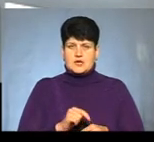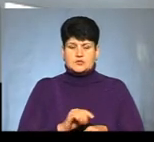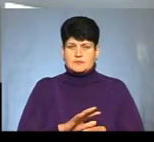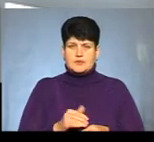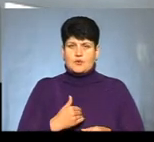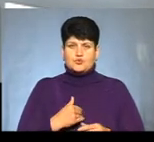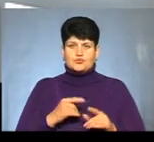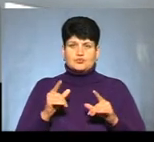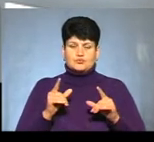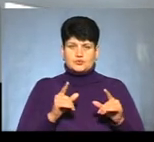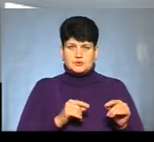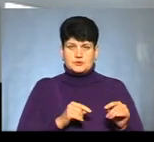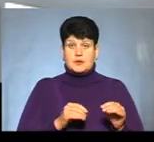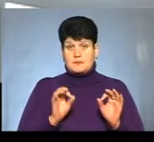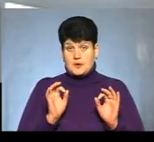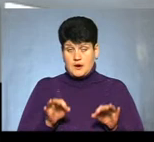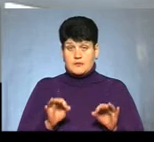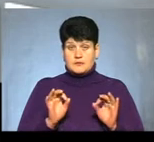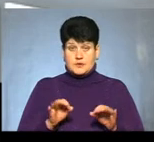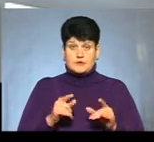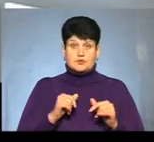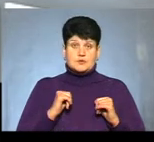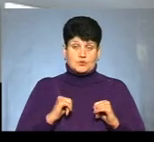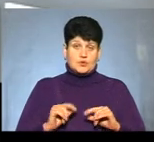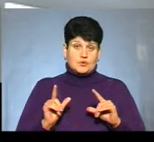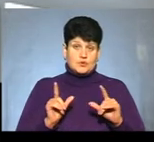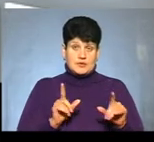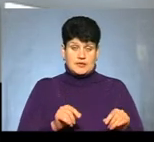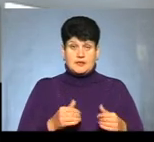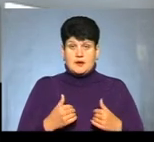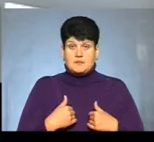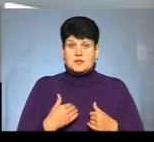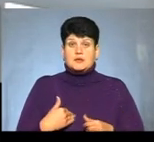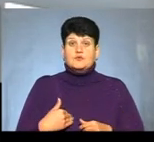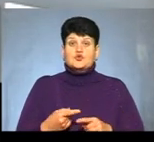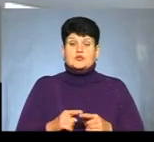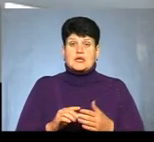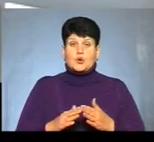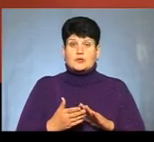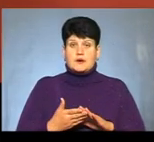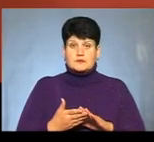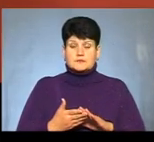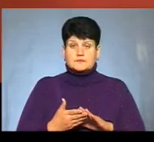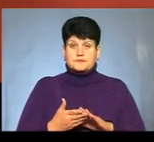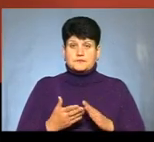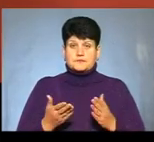не займати, бо я хочу поїхати. Ну і правильно. І він собі спокійно їде. Для чого це